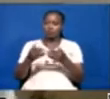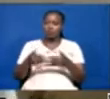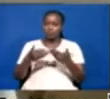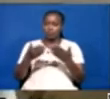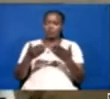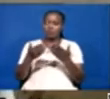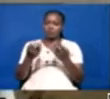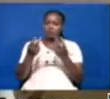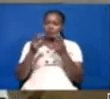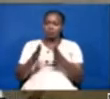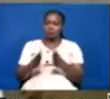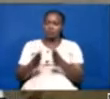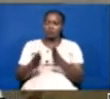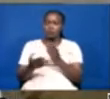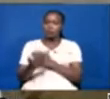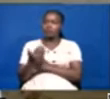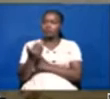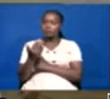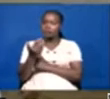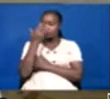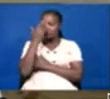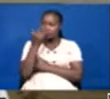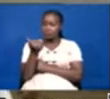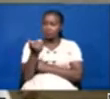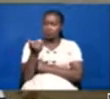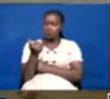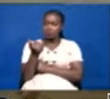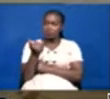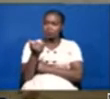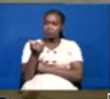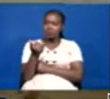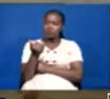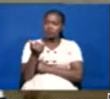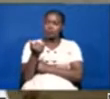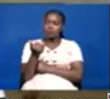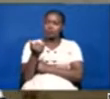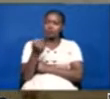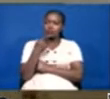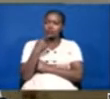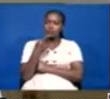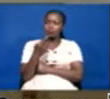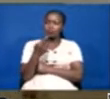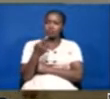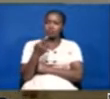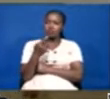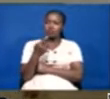asubuhi, manake eneo hili lina maeneo ya kupiga kura